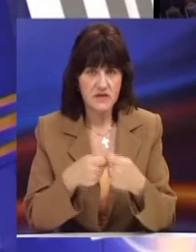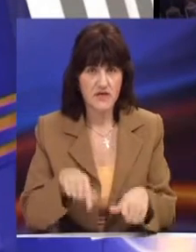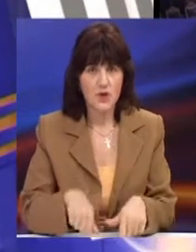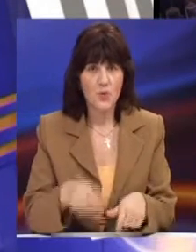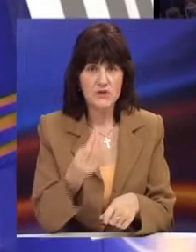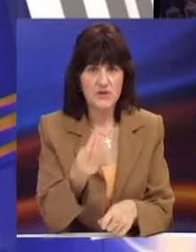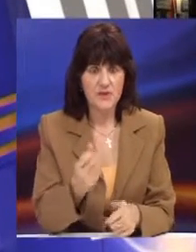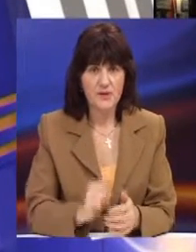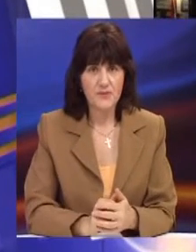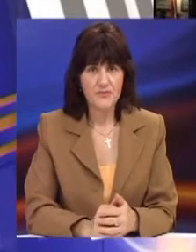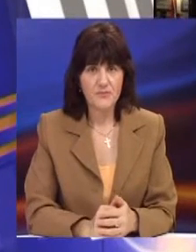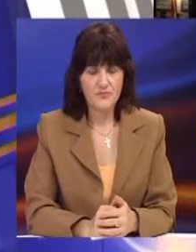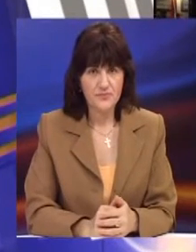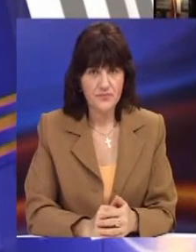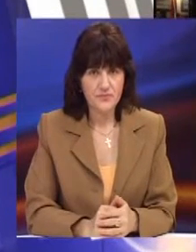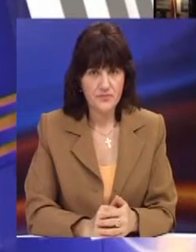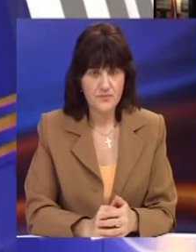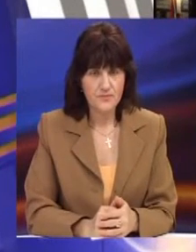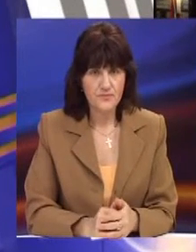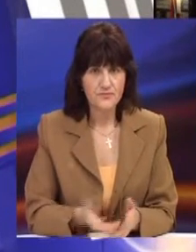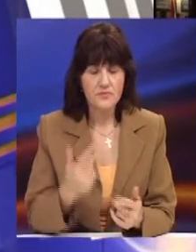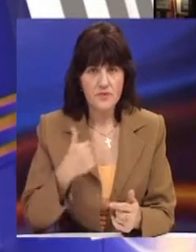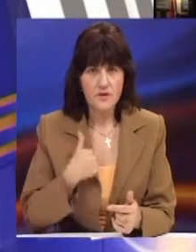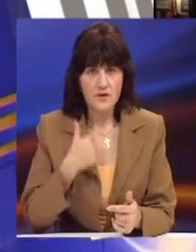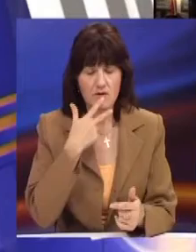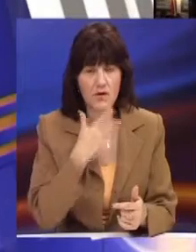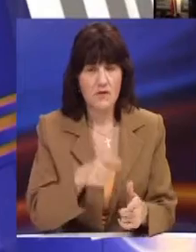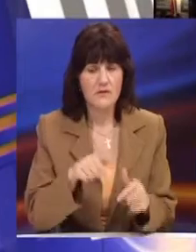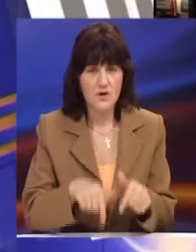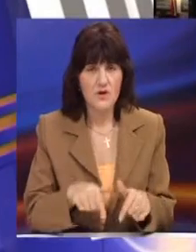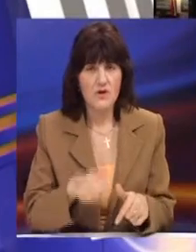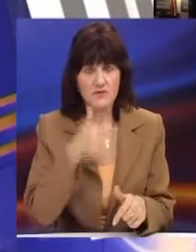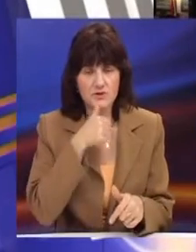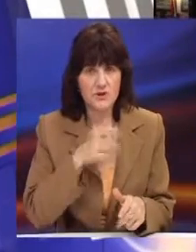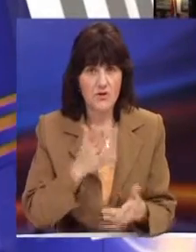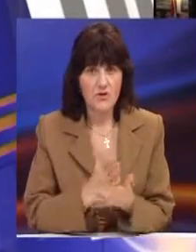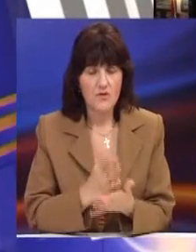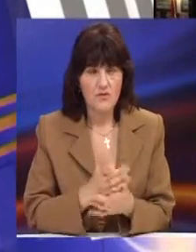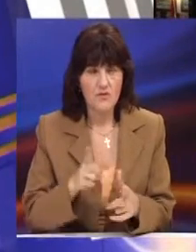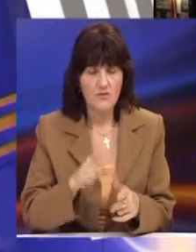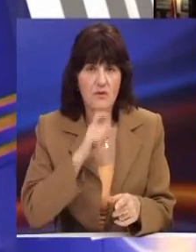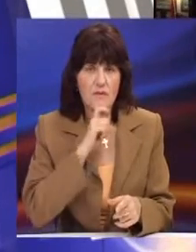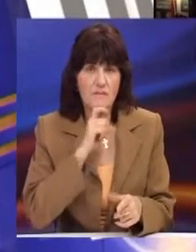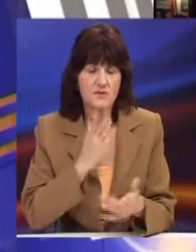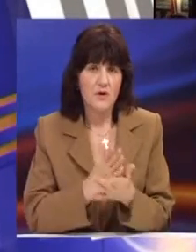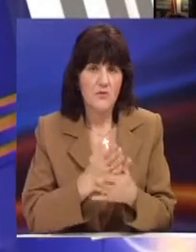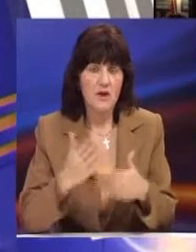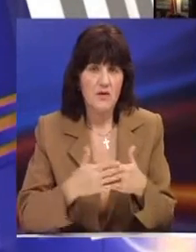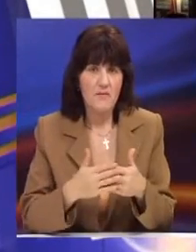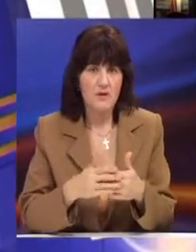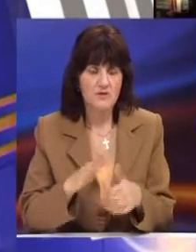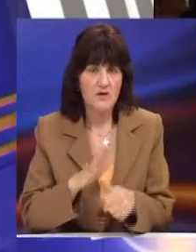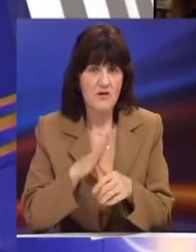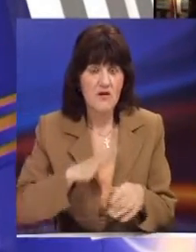u Srbiji. És hogyha felmuk a rennyet nézzük, akkor még Szabadka vonatkozásában még mindig a magyar közösség